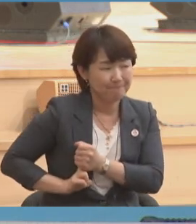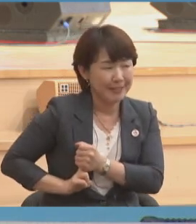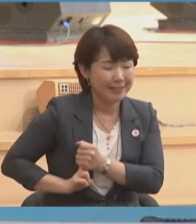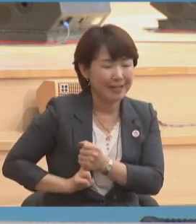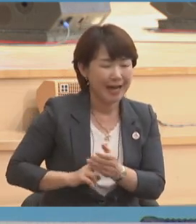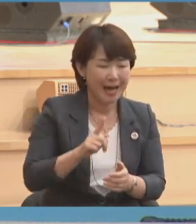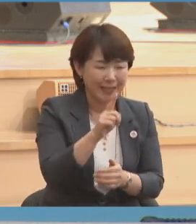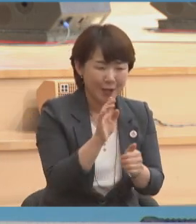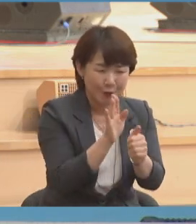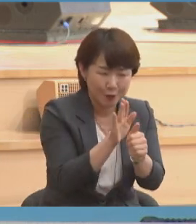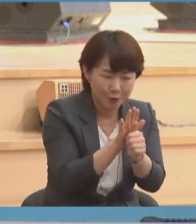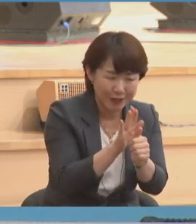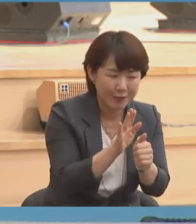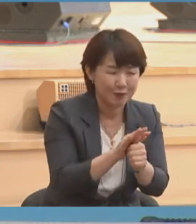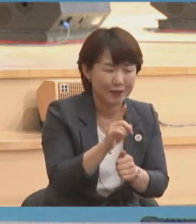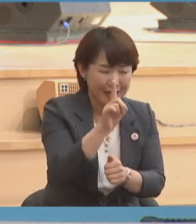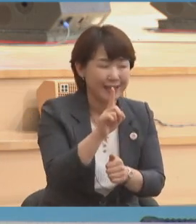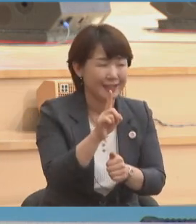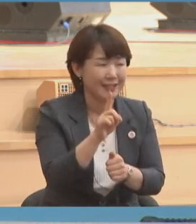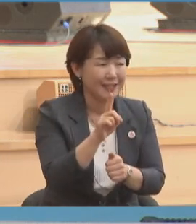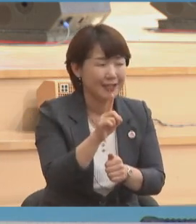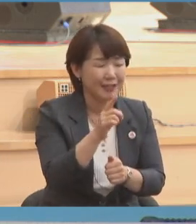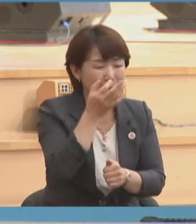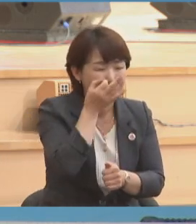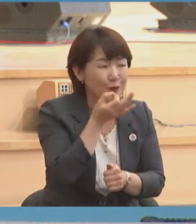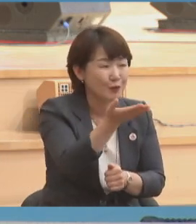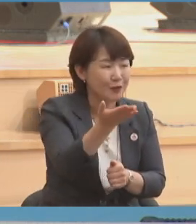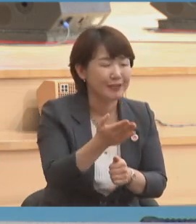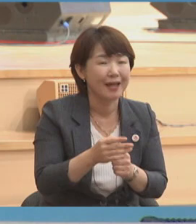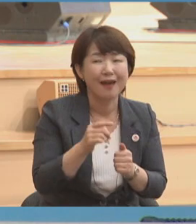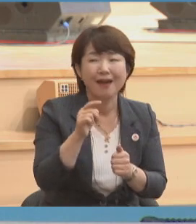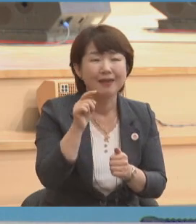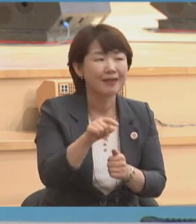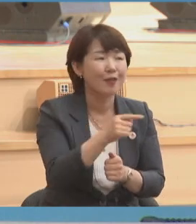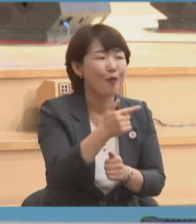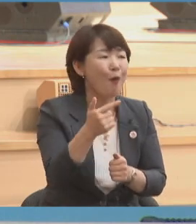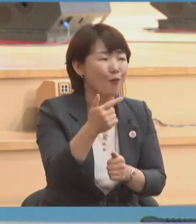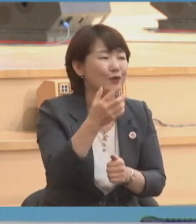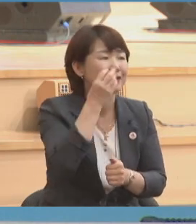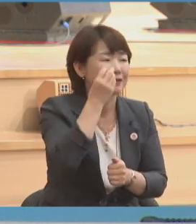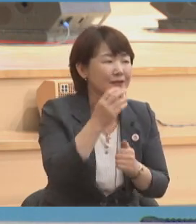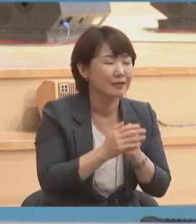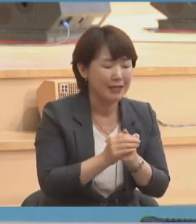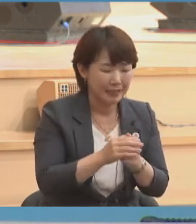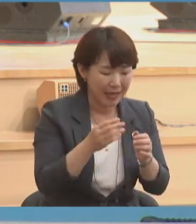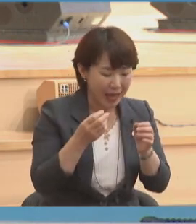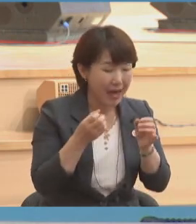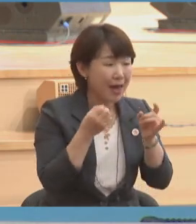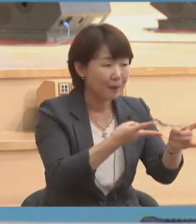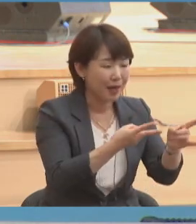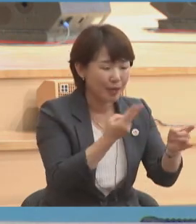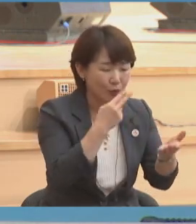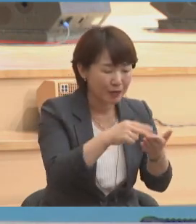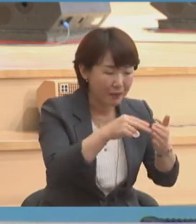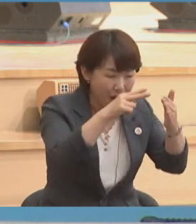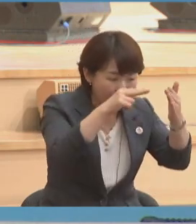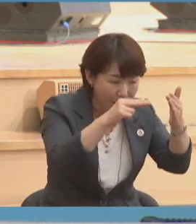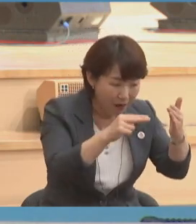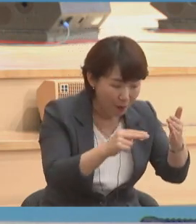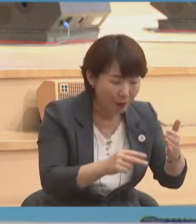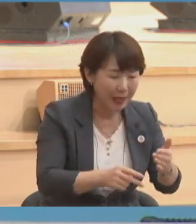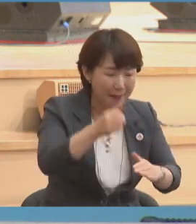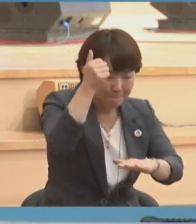조카를 하나 딱 소개해줘. 이게 압권이에요. 에베소서를 쫙 읽어보면 이게 막 우와